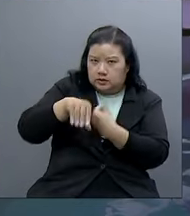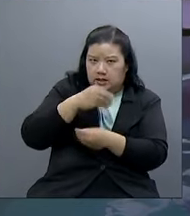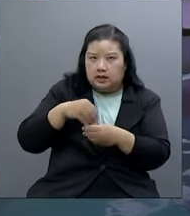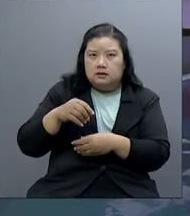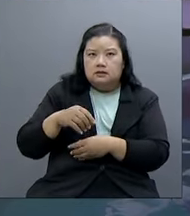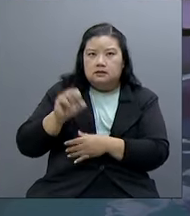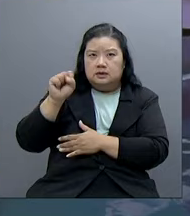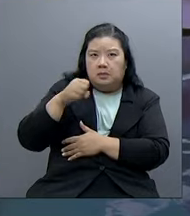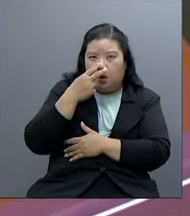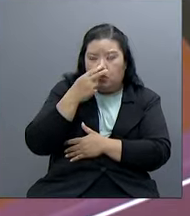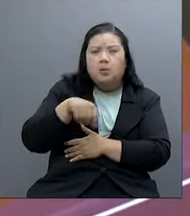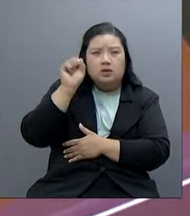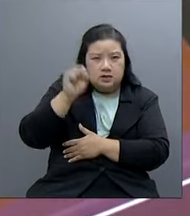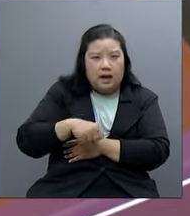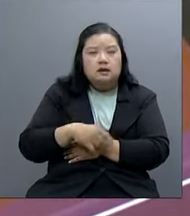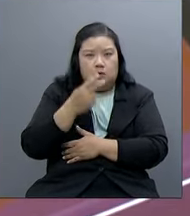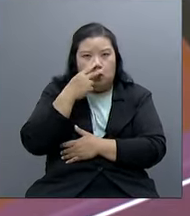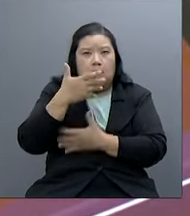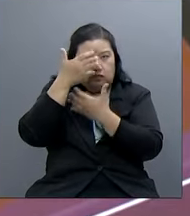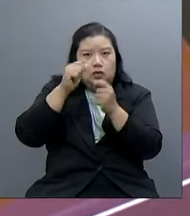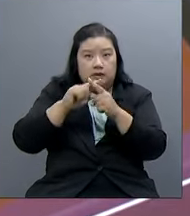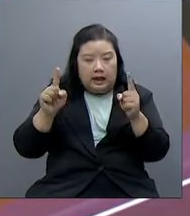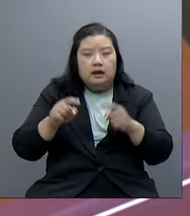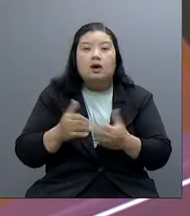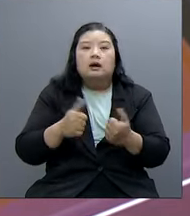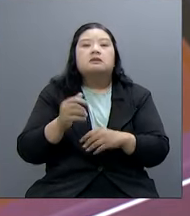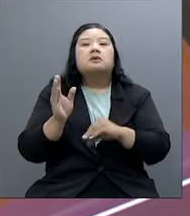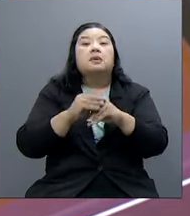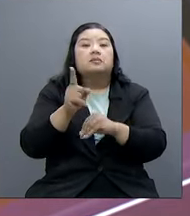คน